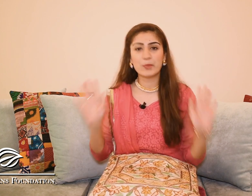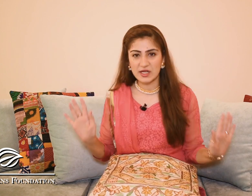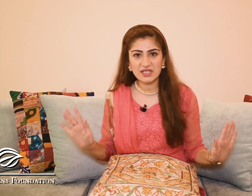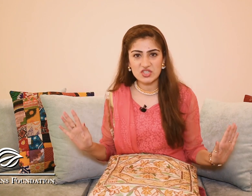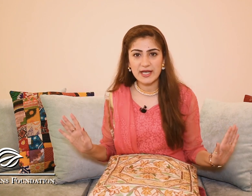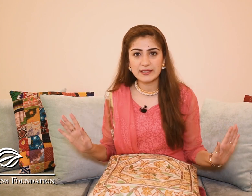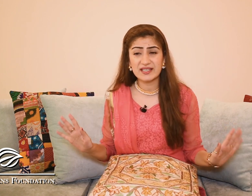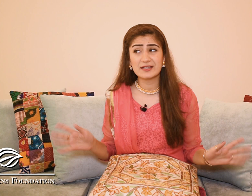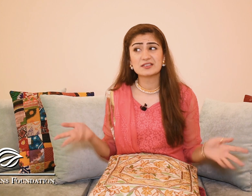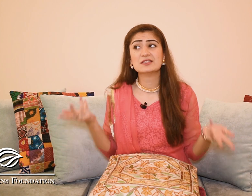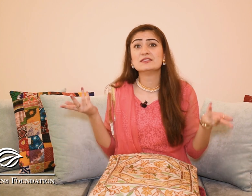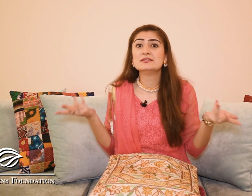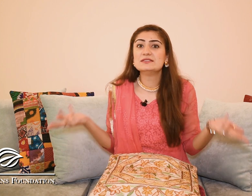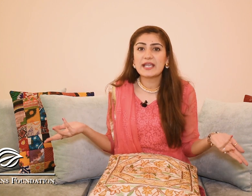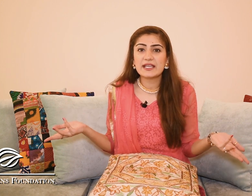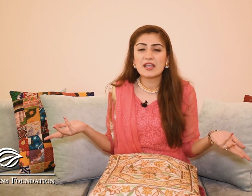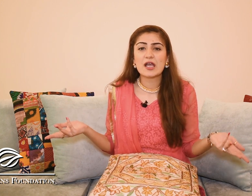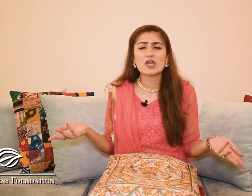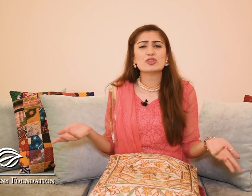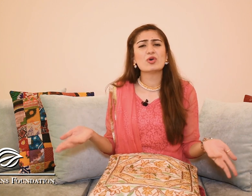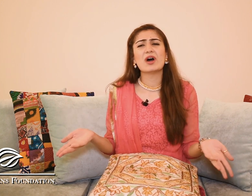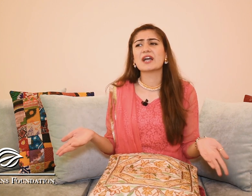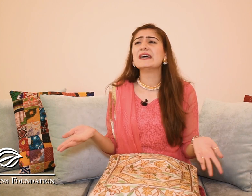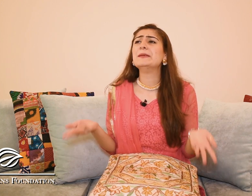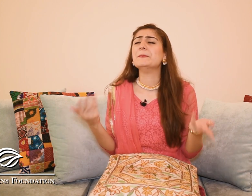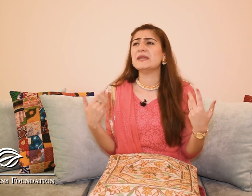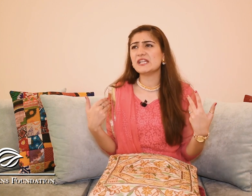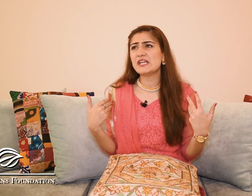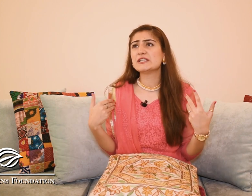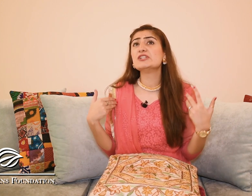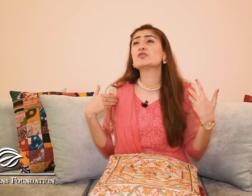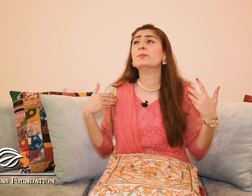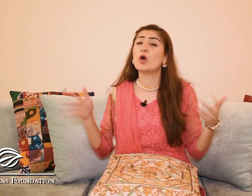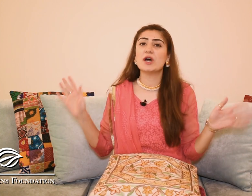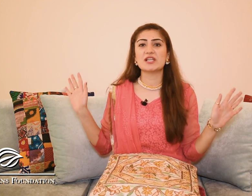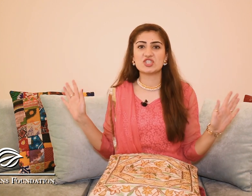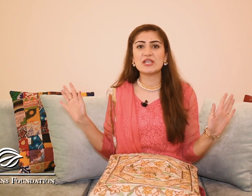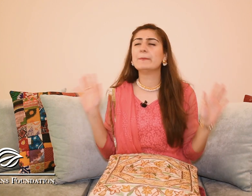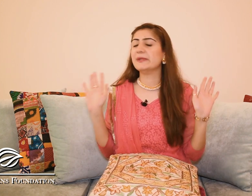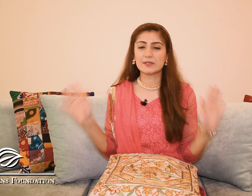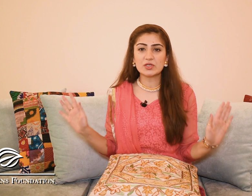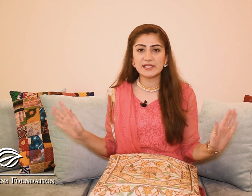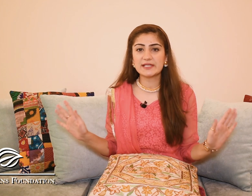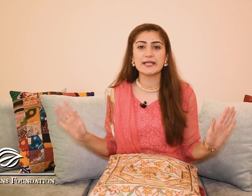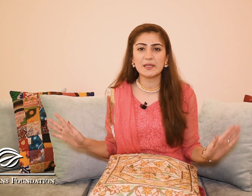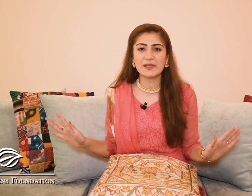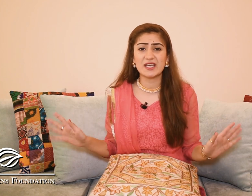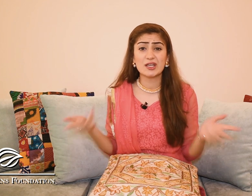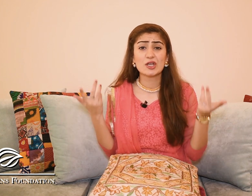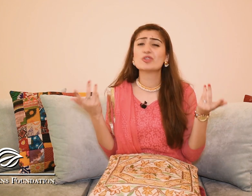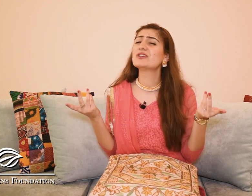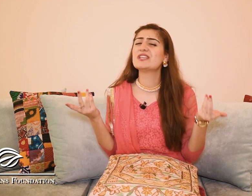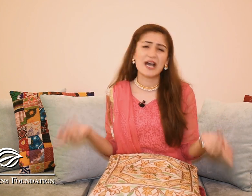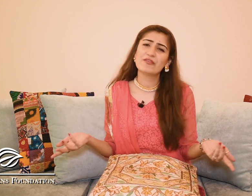जबानें बहुत अच्छी आती हैं? नहीं. तो अगर मेरी इंग्लिश बहुत अच्छी या बिल्कुल ठीक नहीं भी